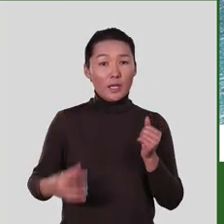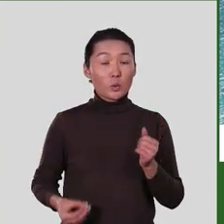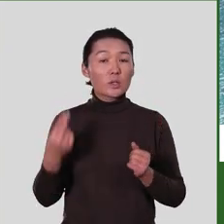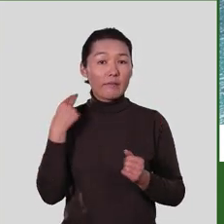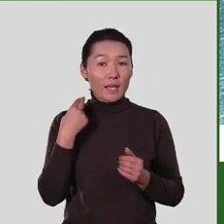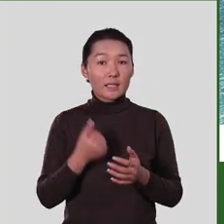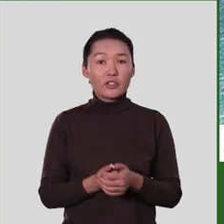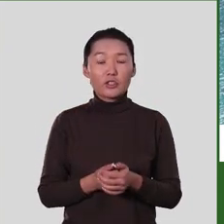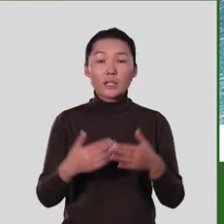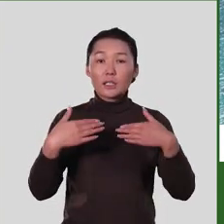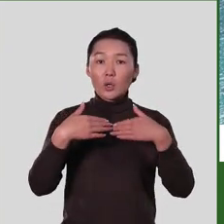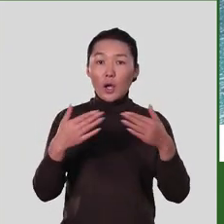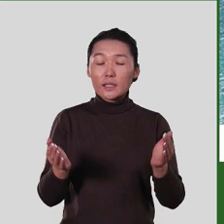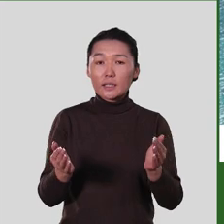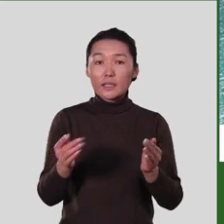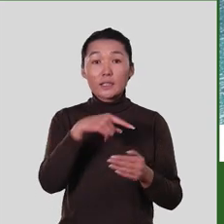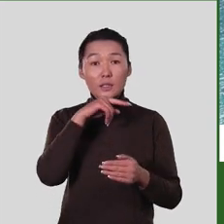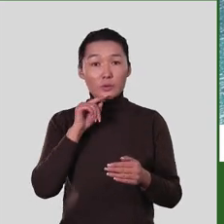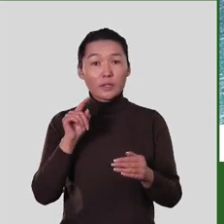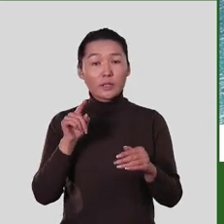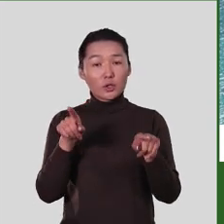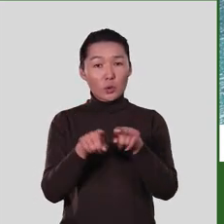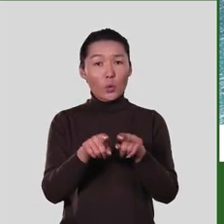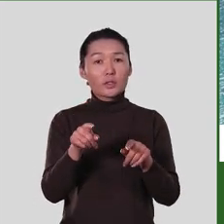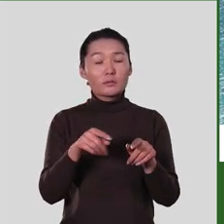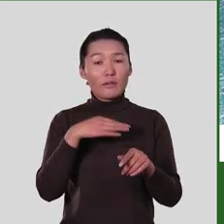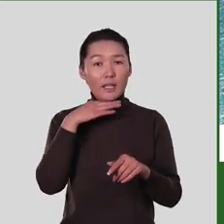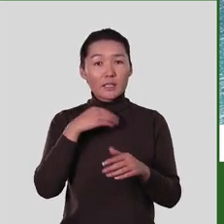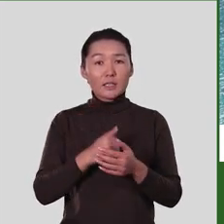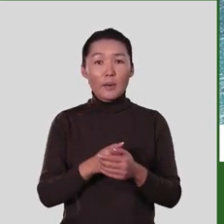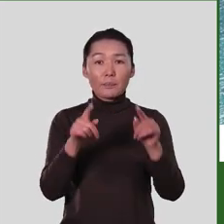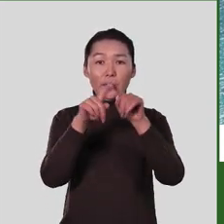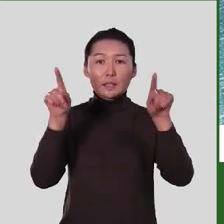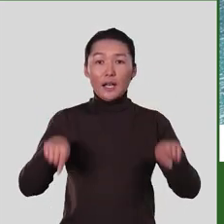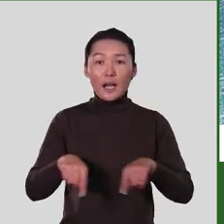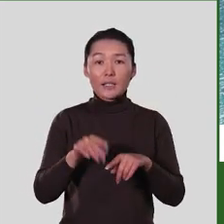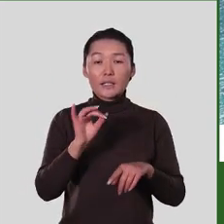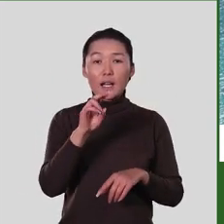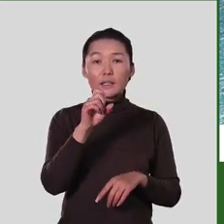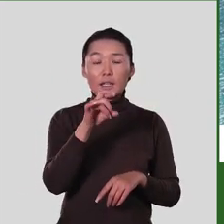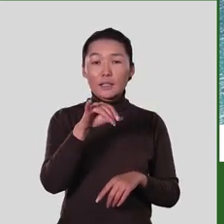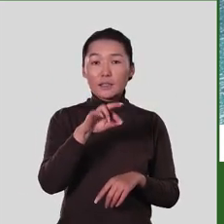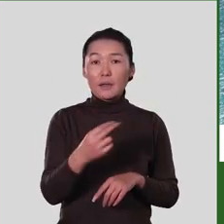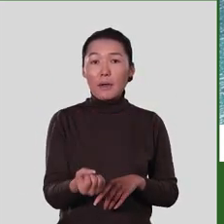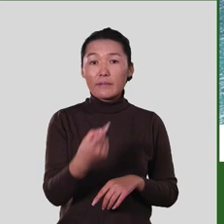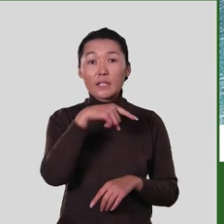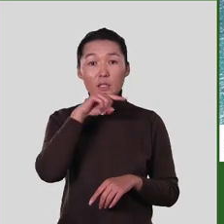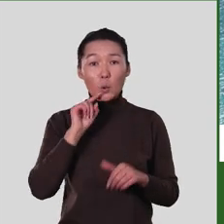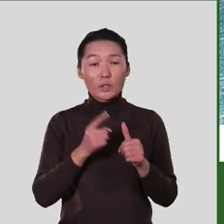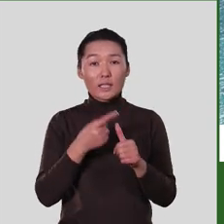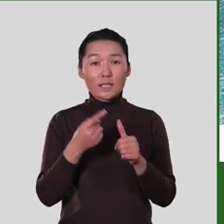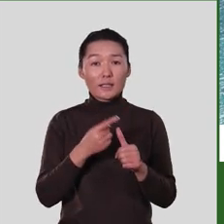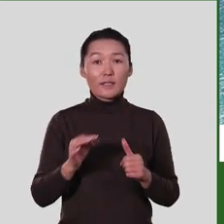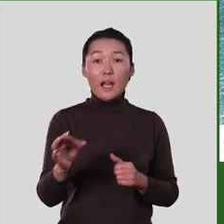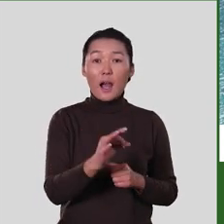Но открытий и на их долю хватило. На карте Океании появились русские названия: